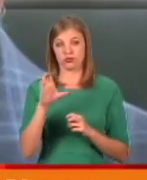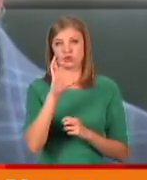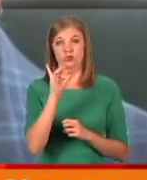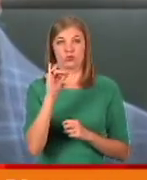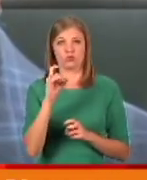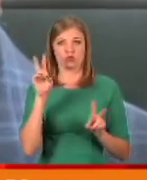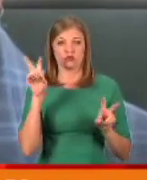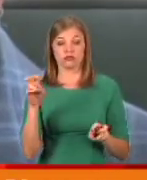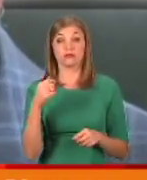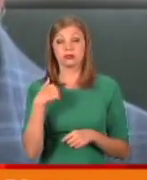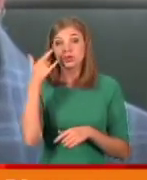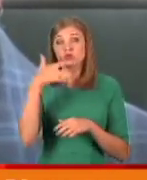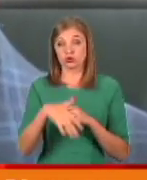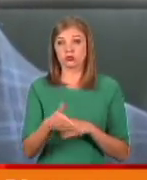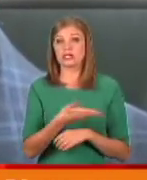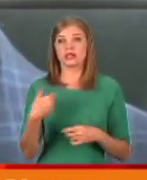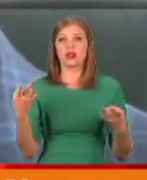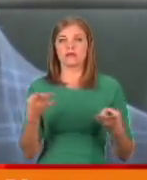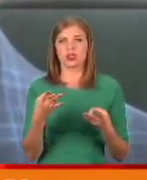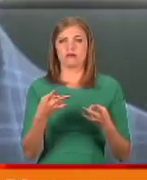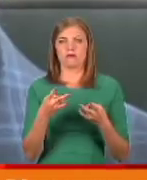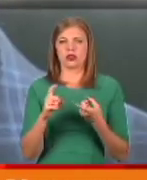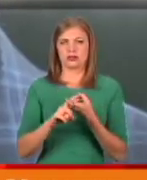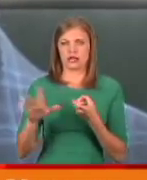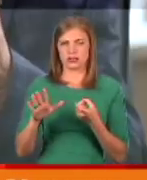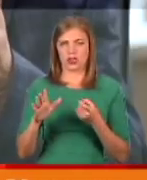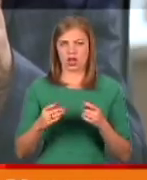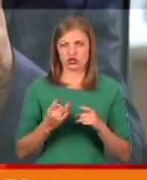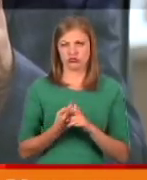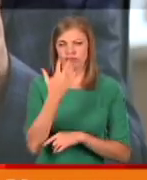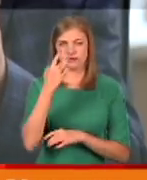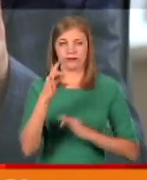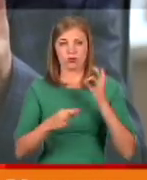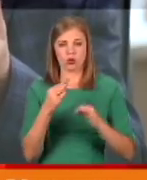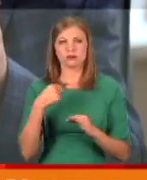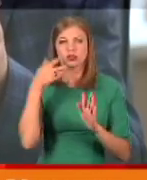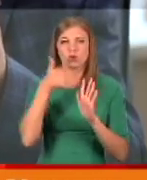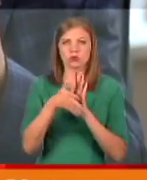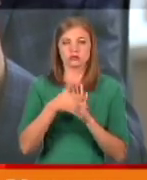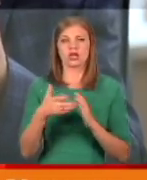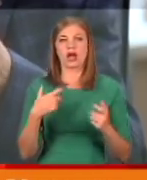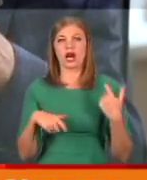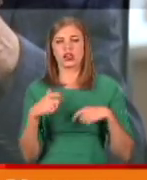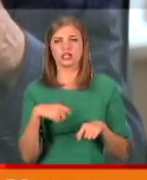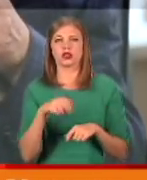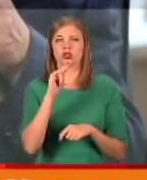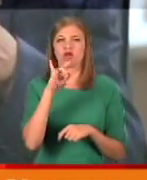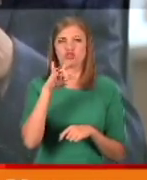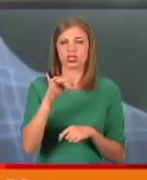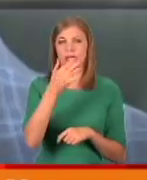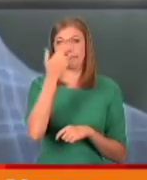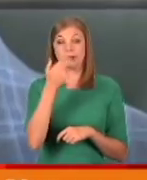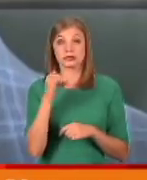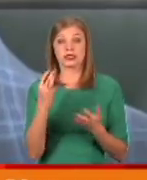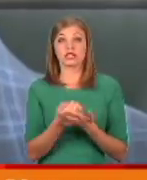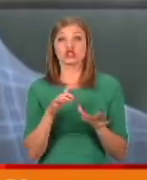Ми зрозуміли, що нам треба незалежний вихід у космос. Ми вивчали Аргентину, Чилі, Бразилію і